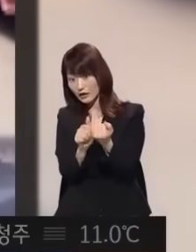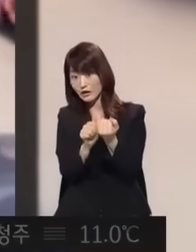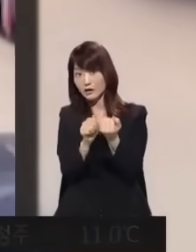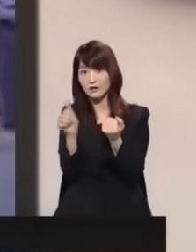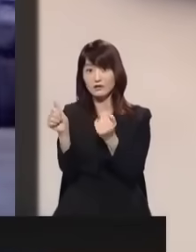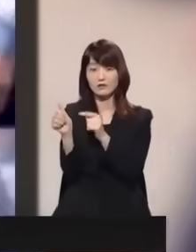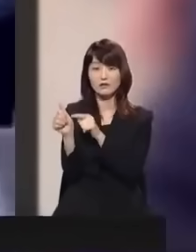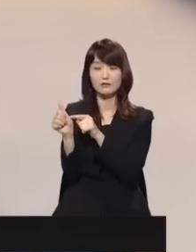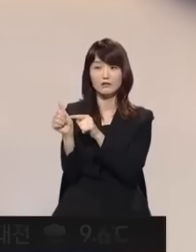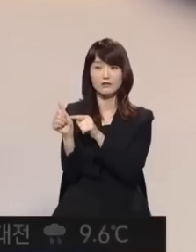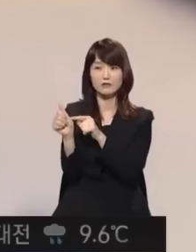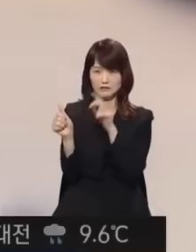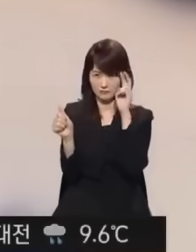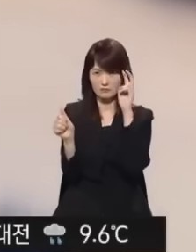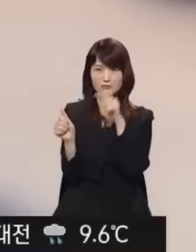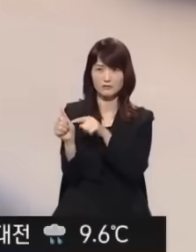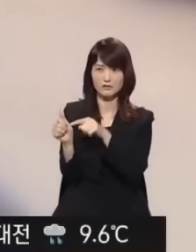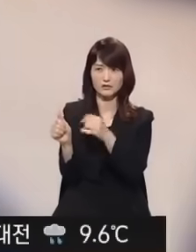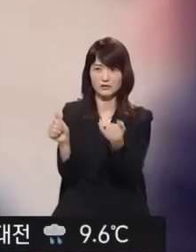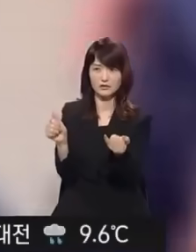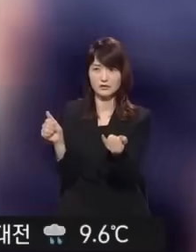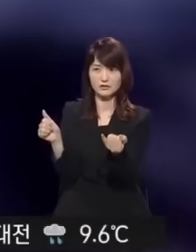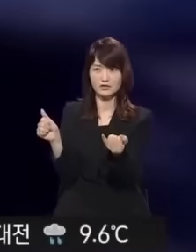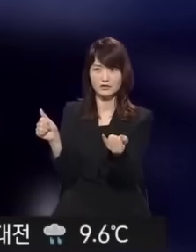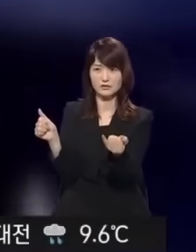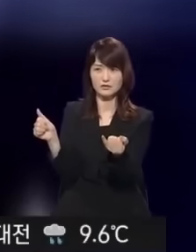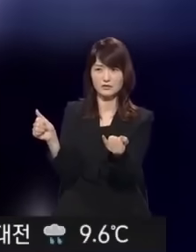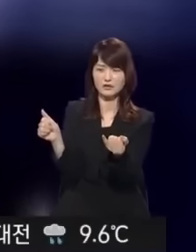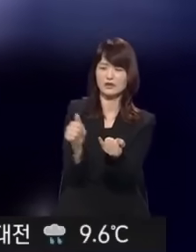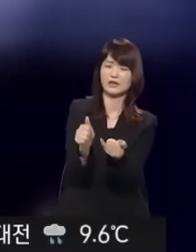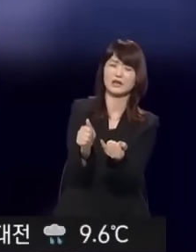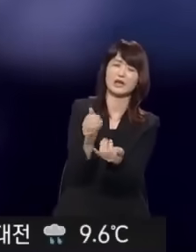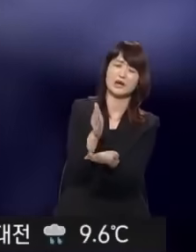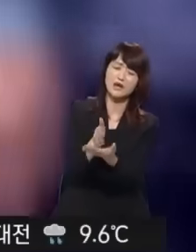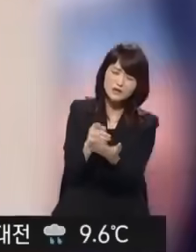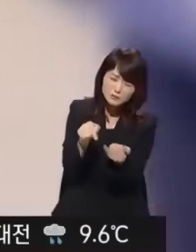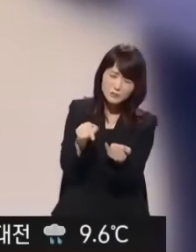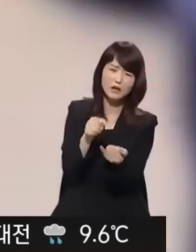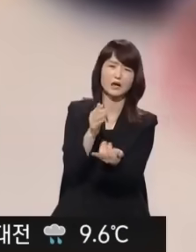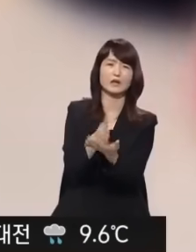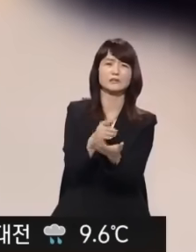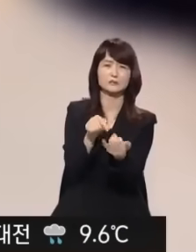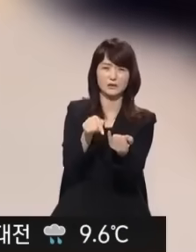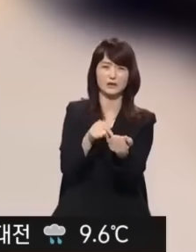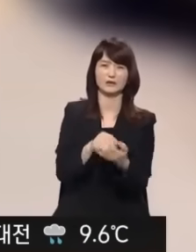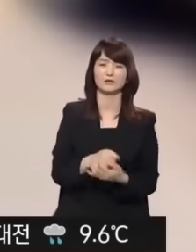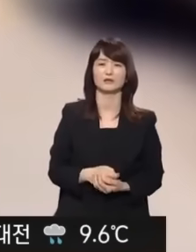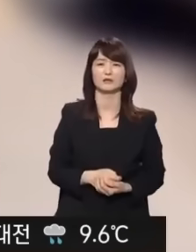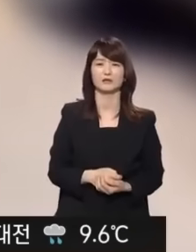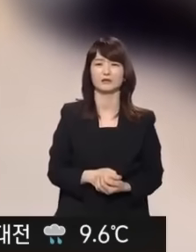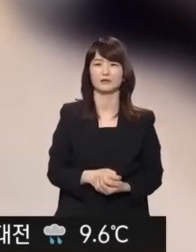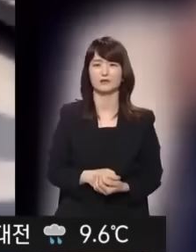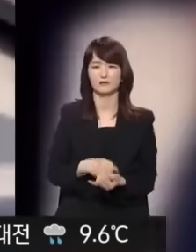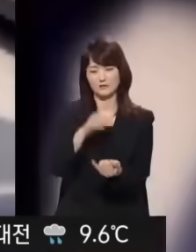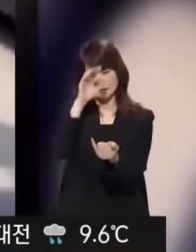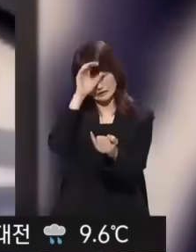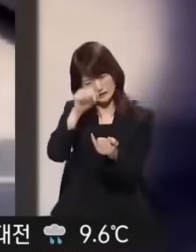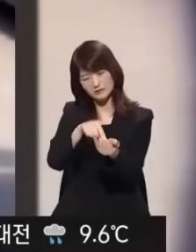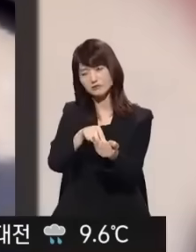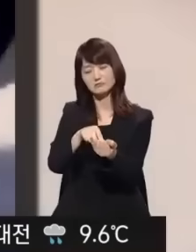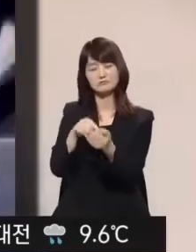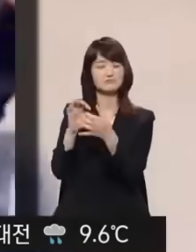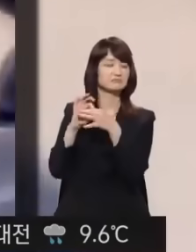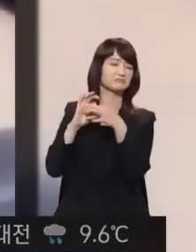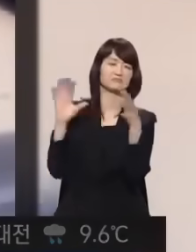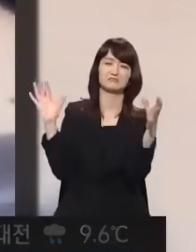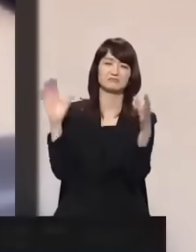한 배우자인 것 같아요. 저렇게 오셔가지고 아이고 그만 좀 해, 여보 하듯이 저렇게 막 만류를 하는데도 그러든지